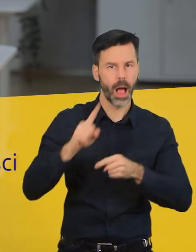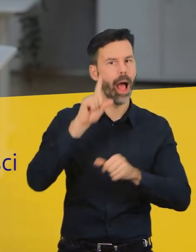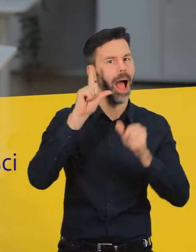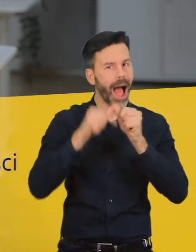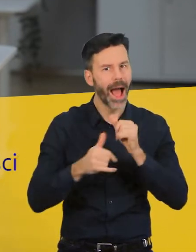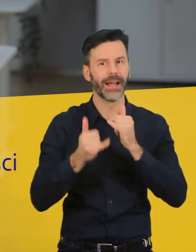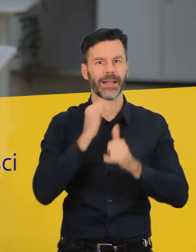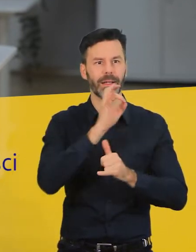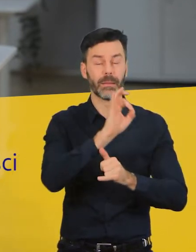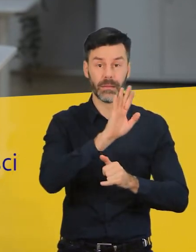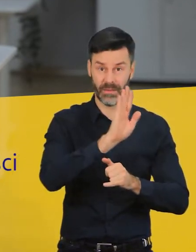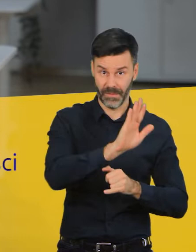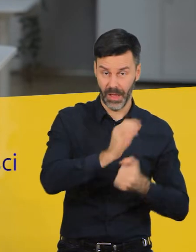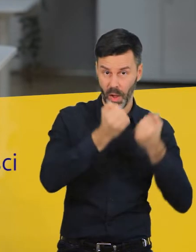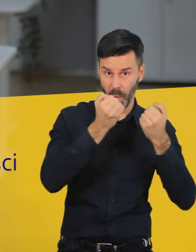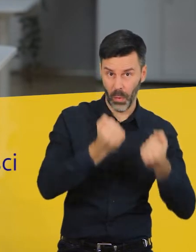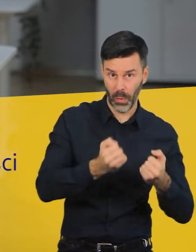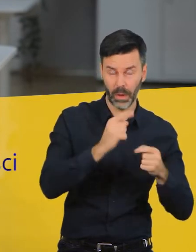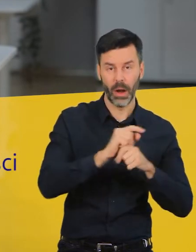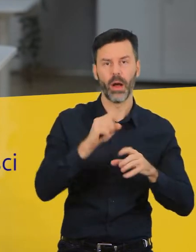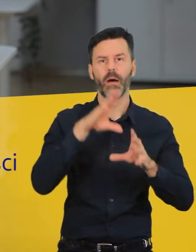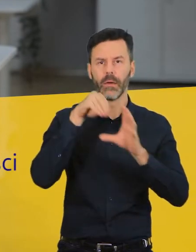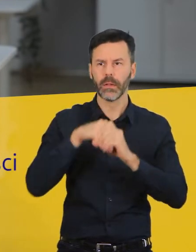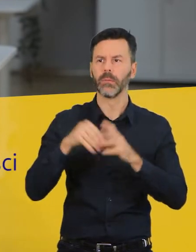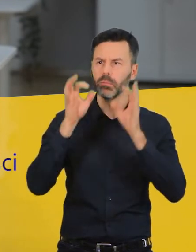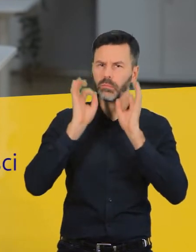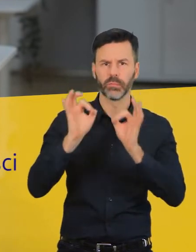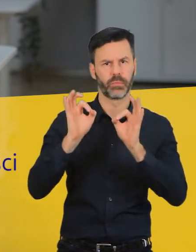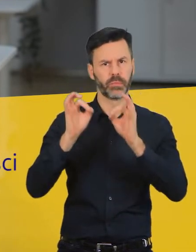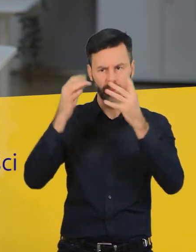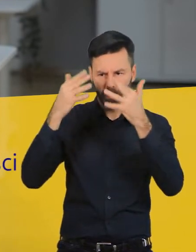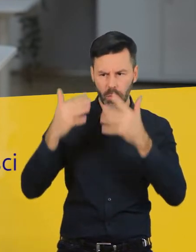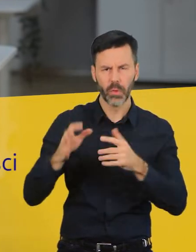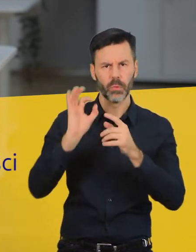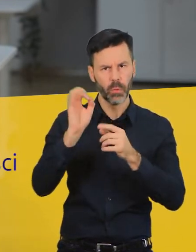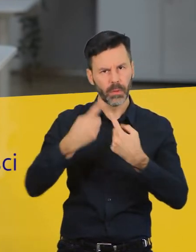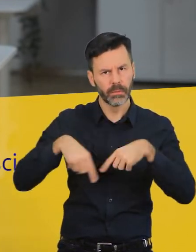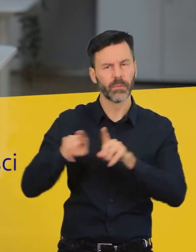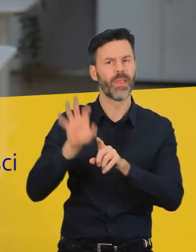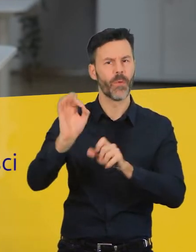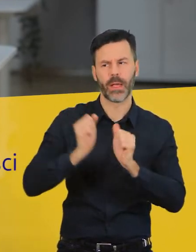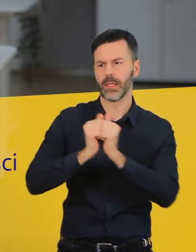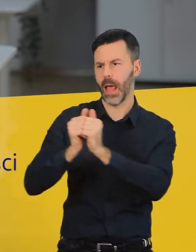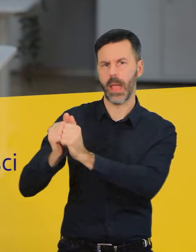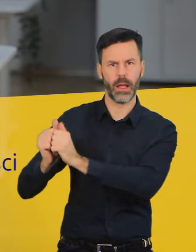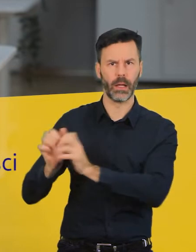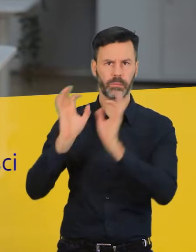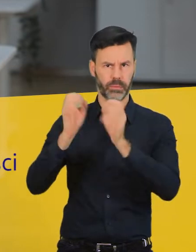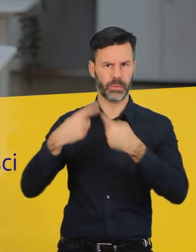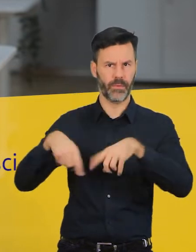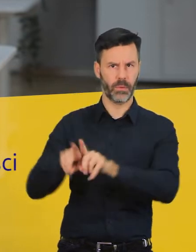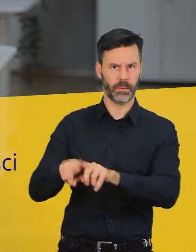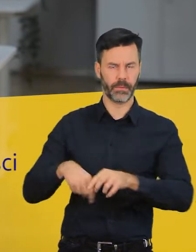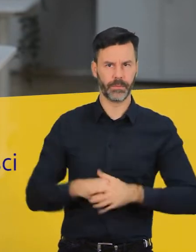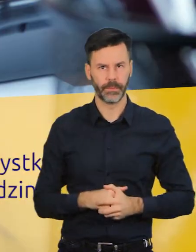kwalifikowalne, o ile obciążenie z tego wynikające nie wyklucza możliwości prawidłowej i efektywnej realizacji wszystkich zadań